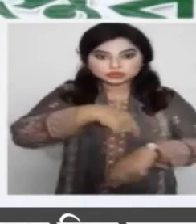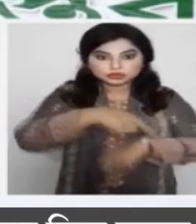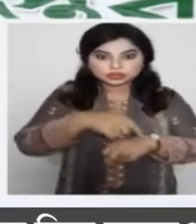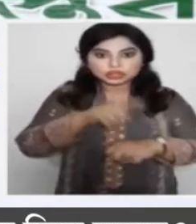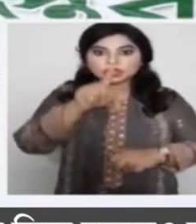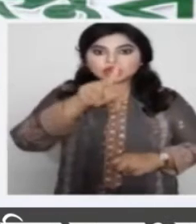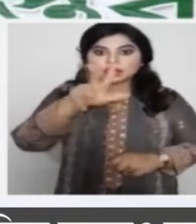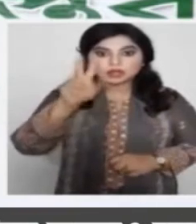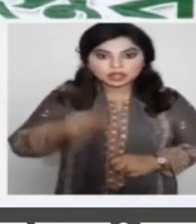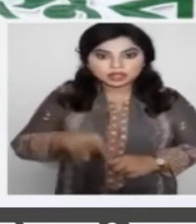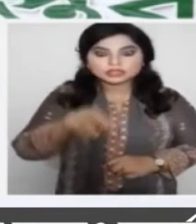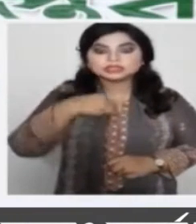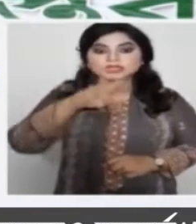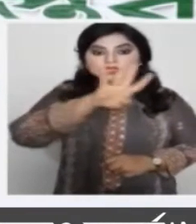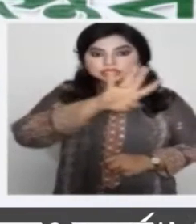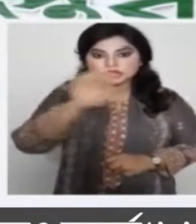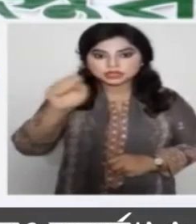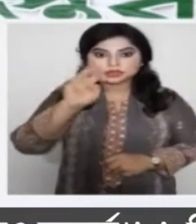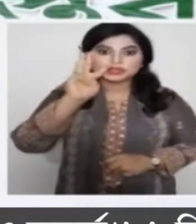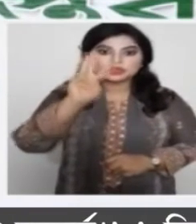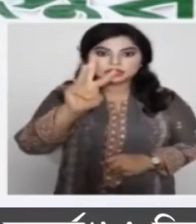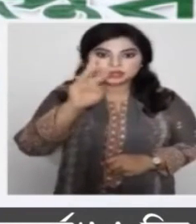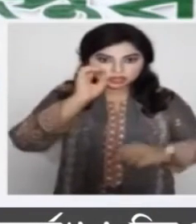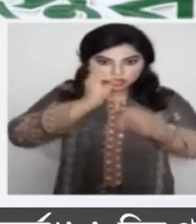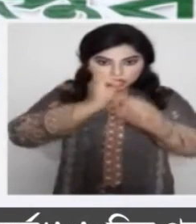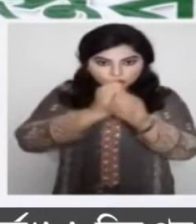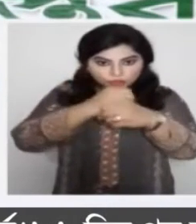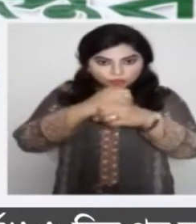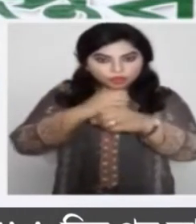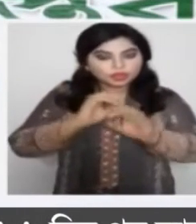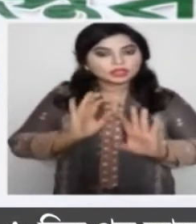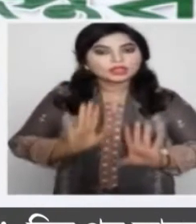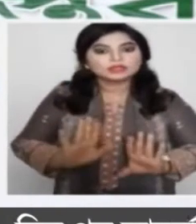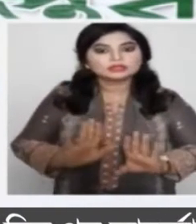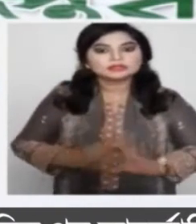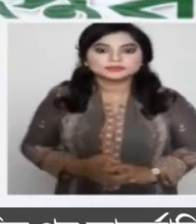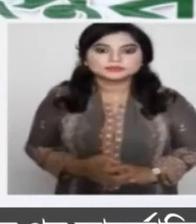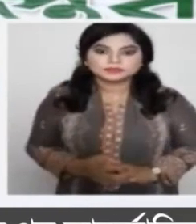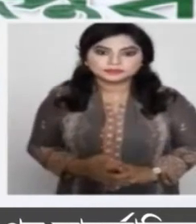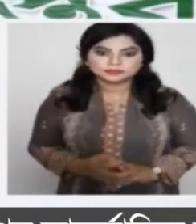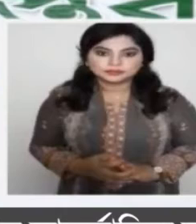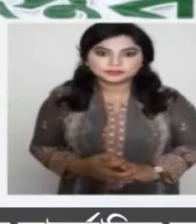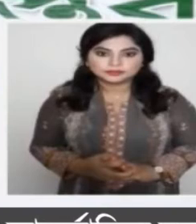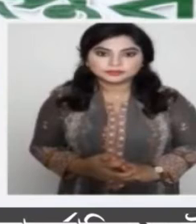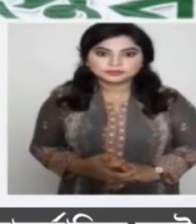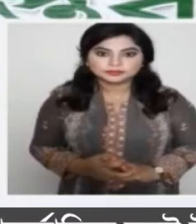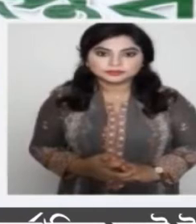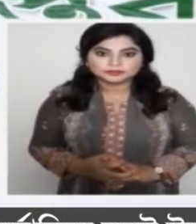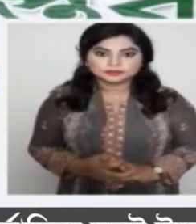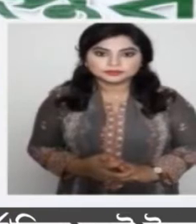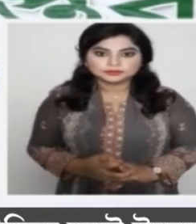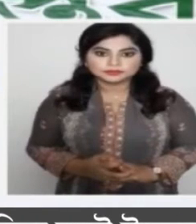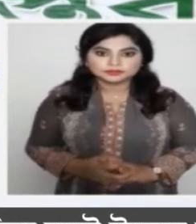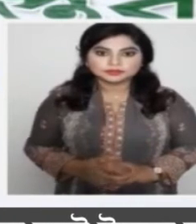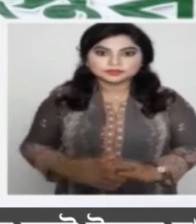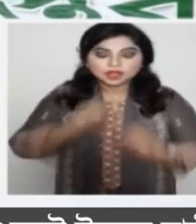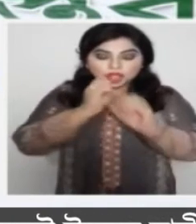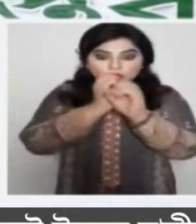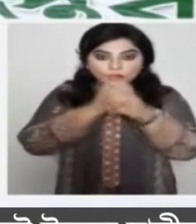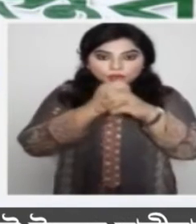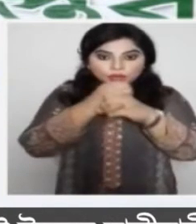দাঁড়ালো 1,262 জনে। এছাড়া গত 24 ঘন্টায় সুস্থ হয়ে ফিরেছেন